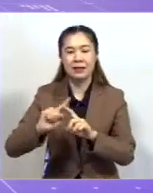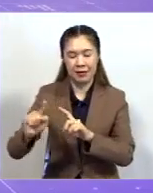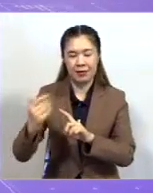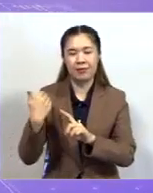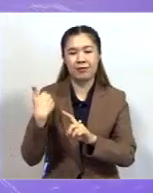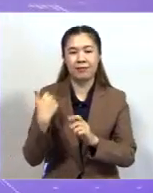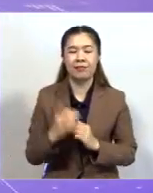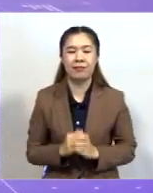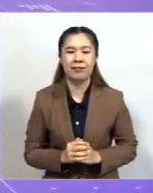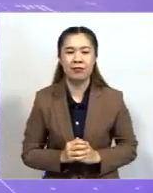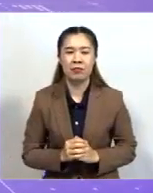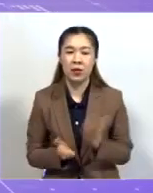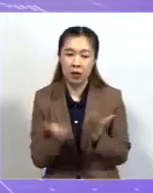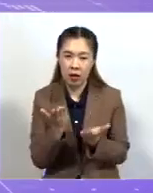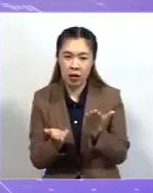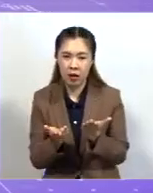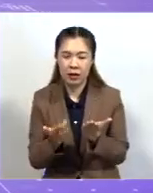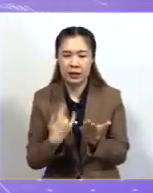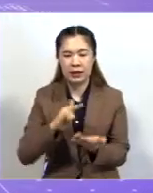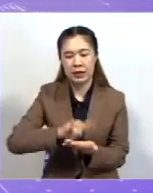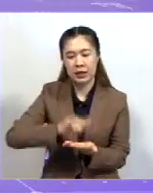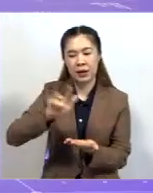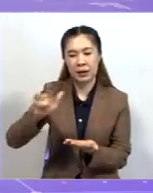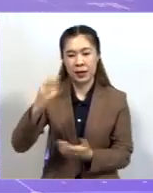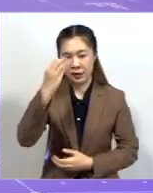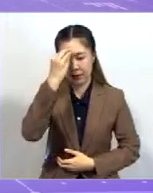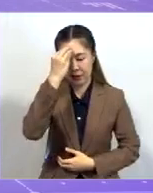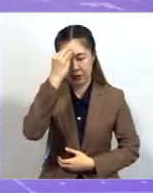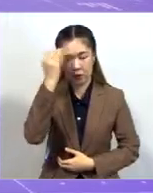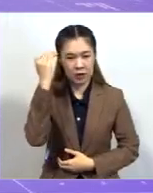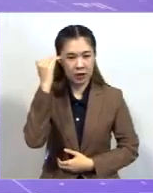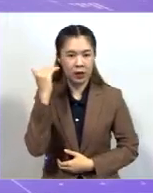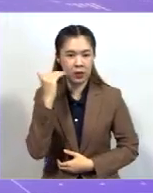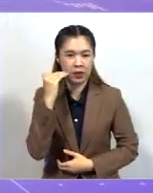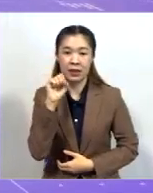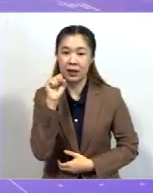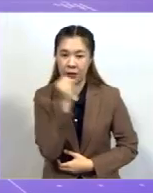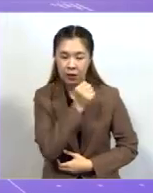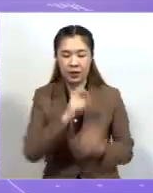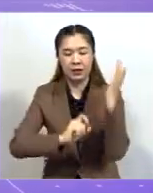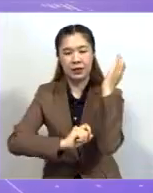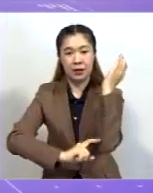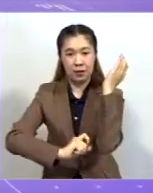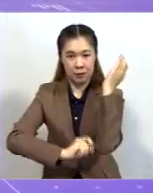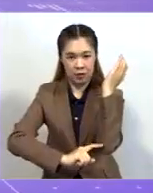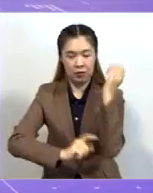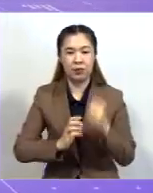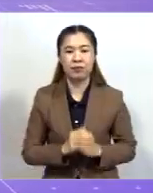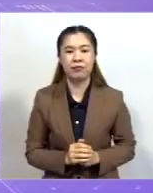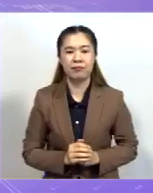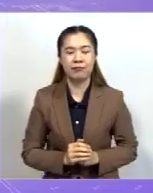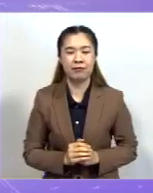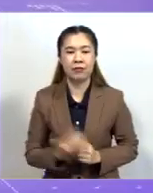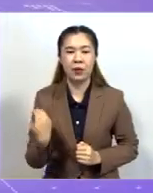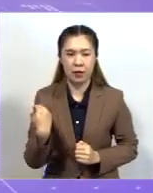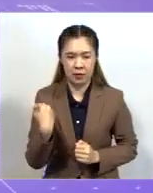างต่างๆนะคะที่หลายคนอาจจะกำลังเดินทางไปญี่ปุ่นเกาหลีไต้หวันหรือว่าสิงคโปร์จะสาม